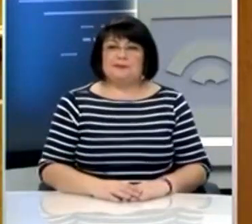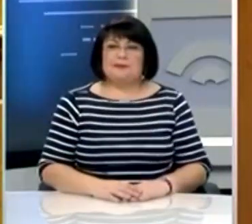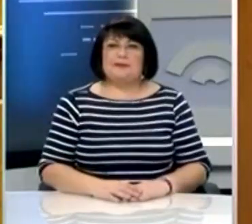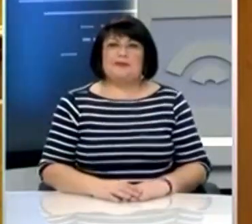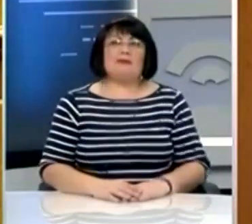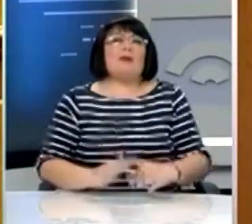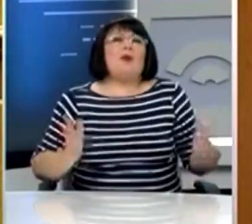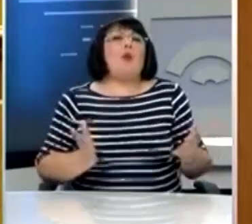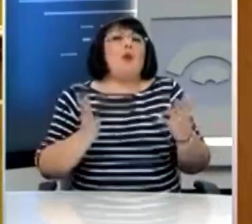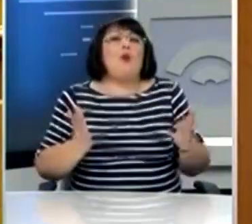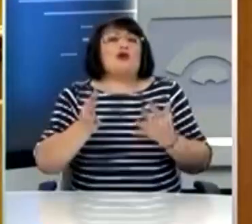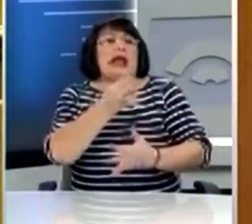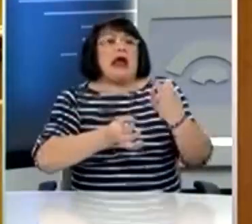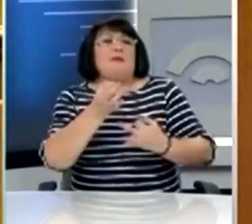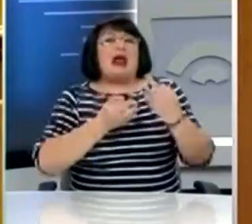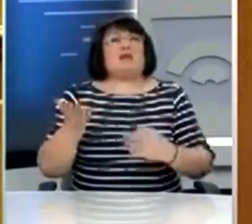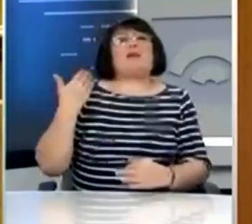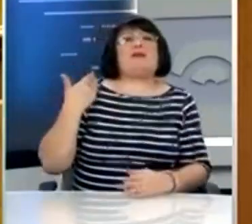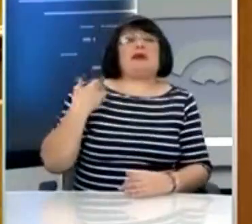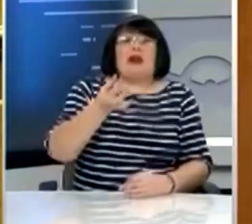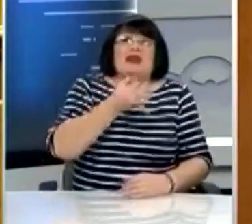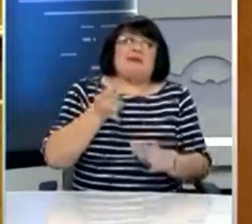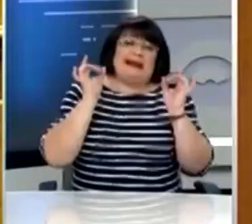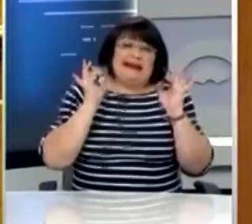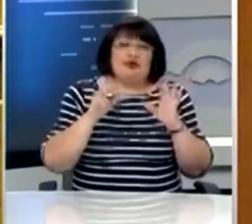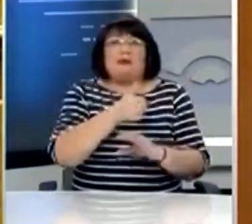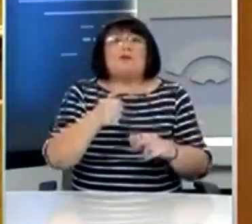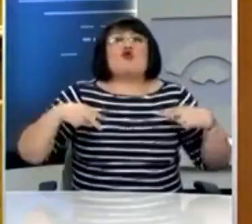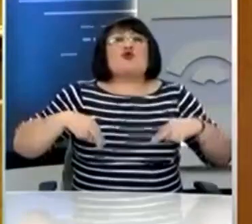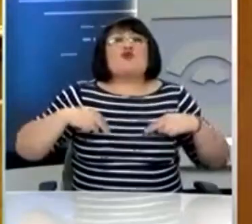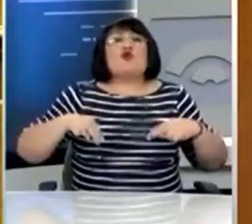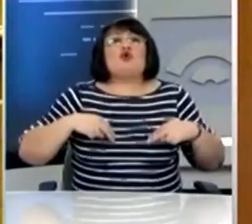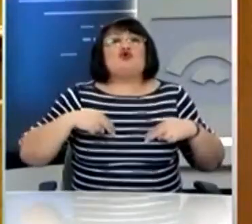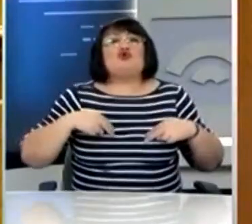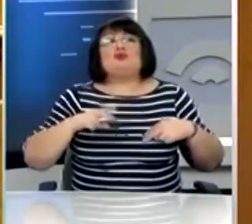του προηγούμενου διαστήματος. Μόνο ο Υπουργός Προστασίας του Πολίτη